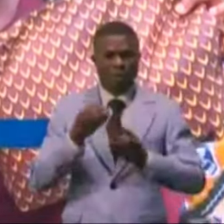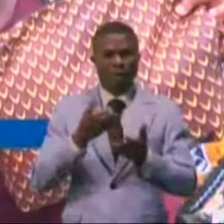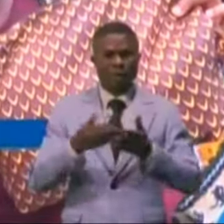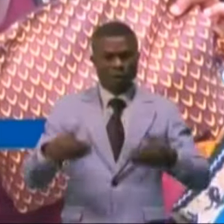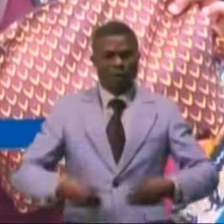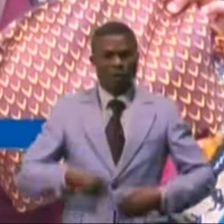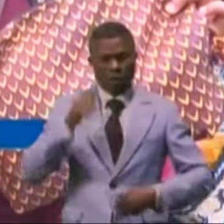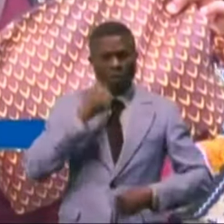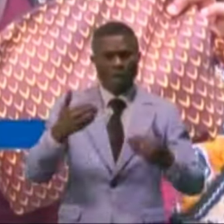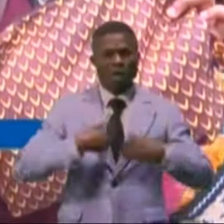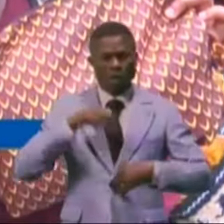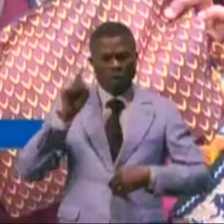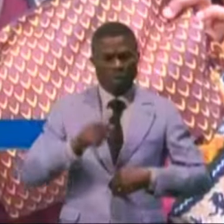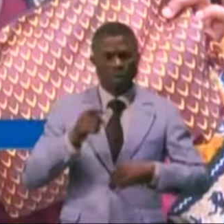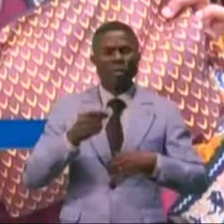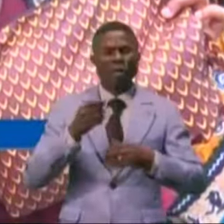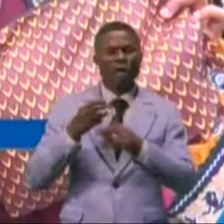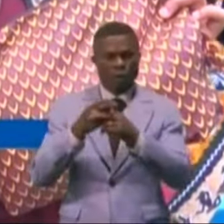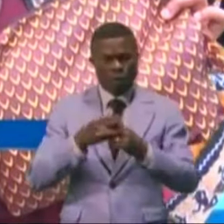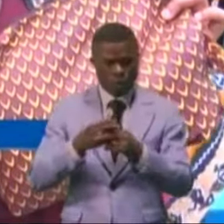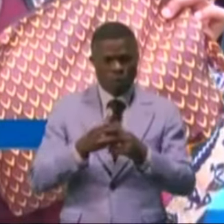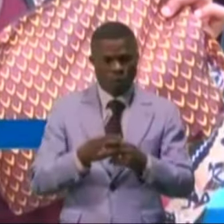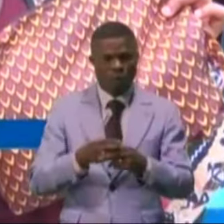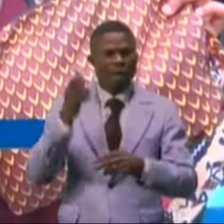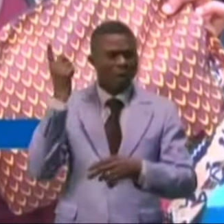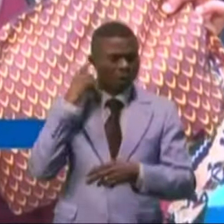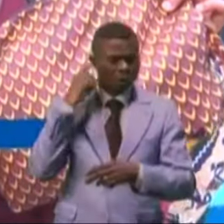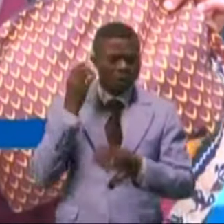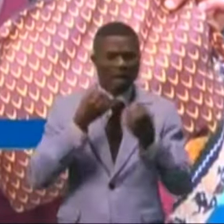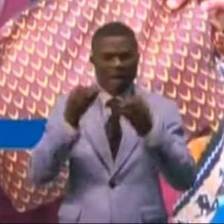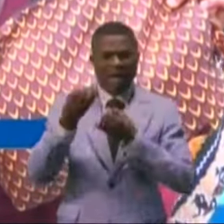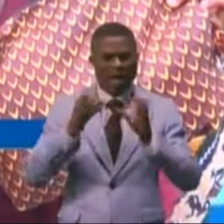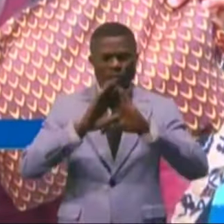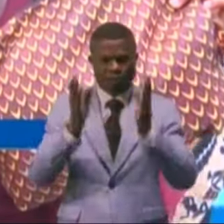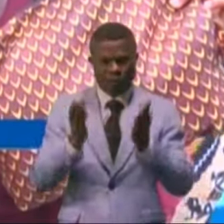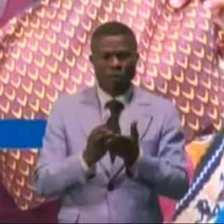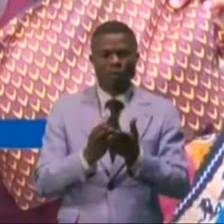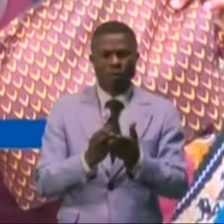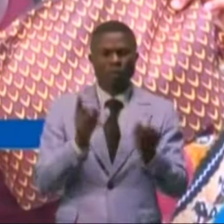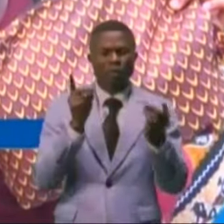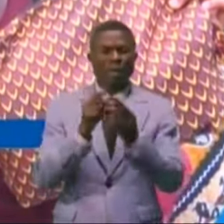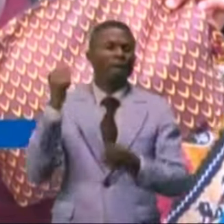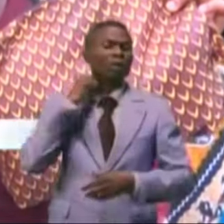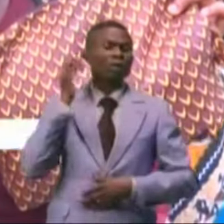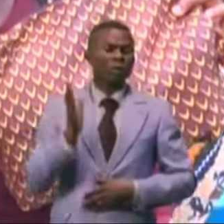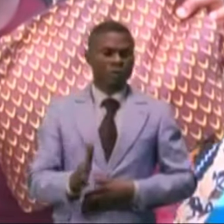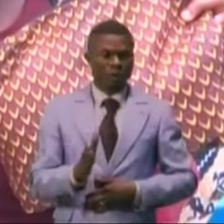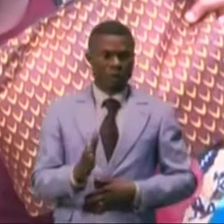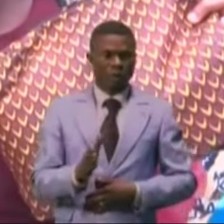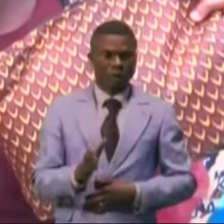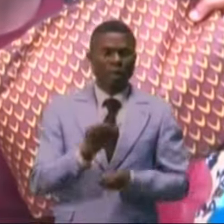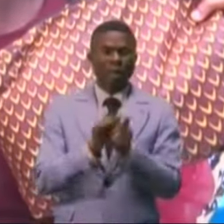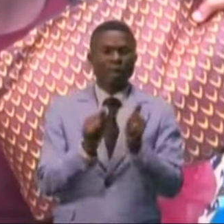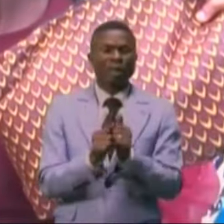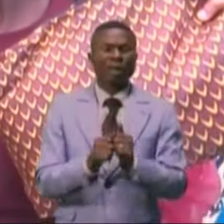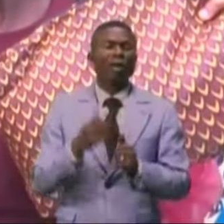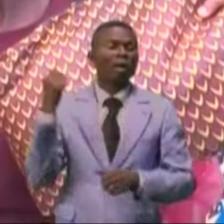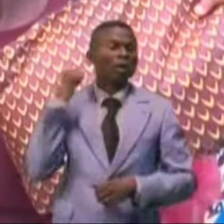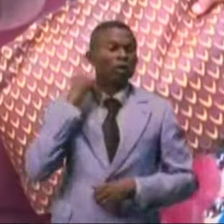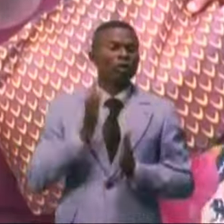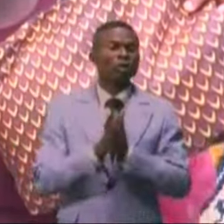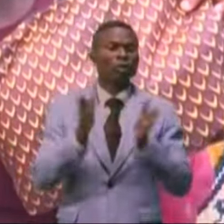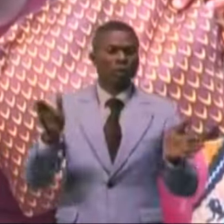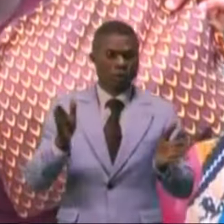ont besoin d'être suivies, ont besoin d'avoir l'opportunité de pouvoir approcher un médecin, que ce soit un médecin généraliste et qui plus